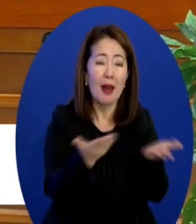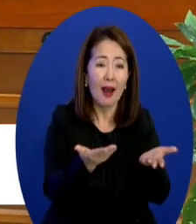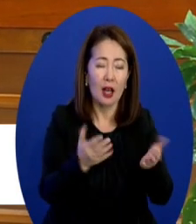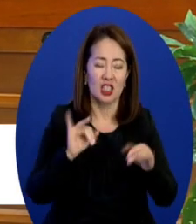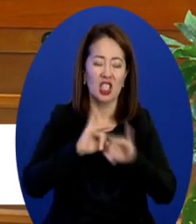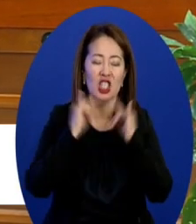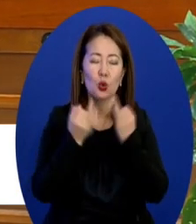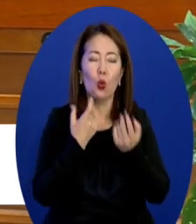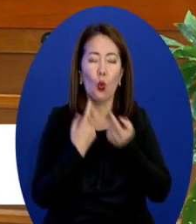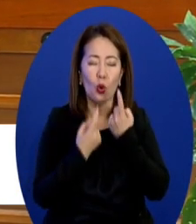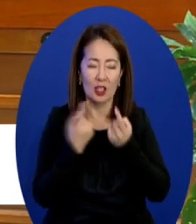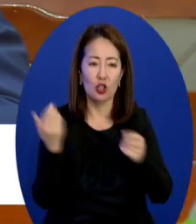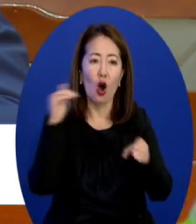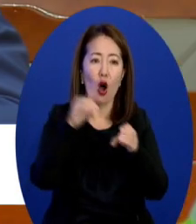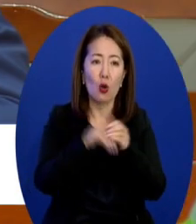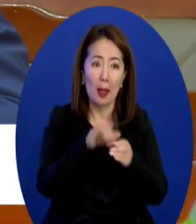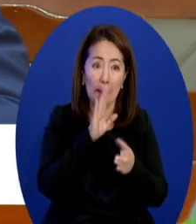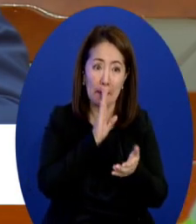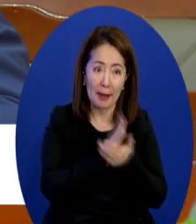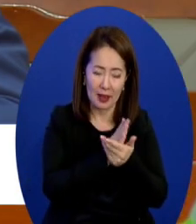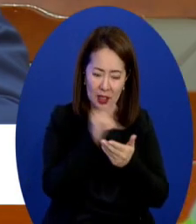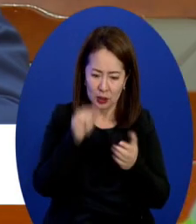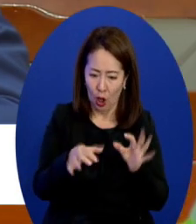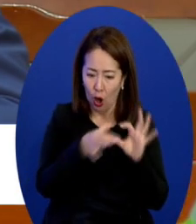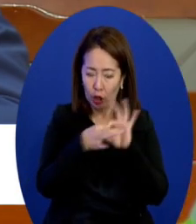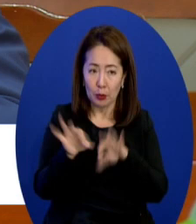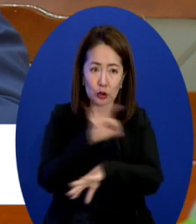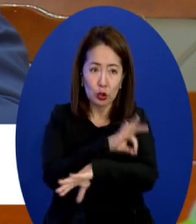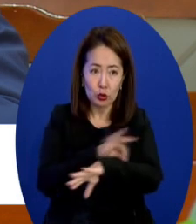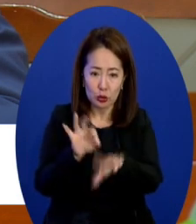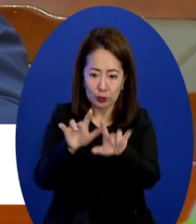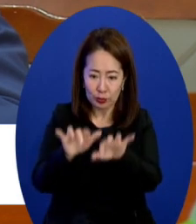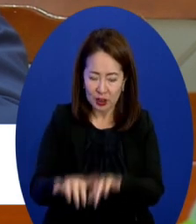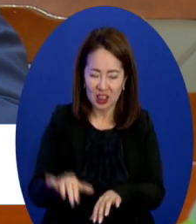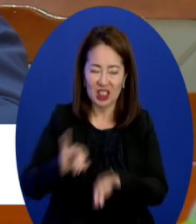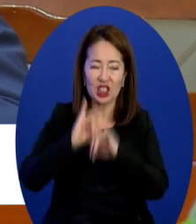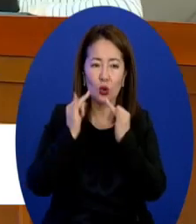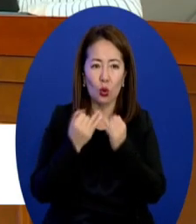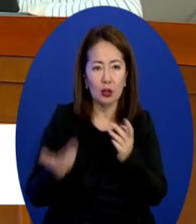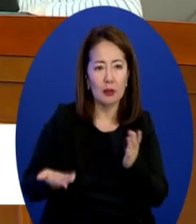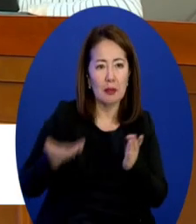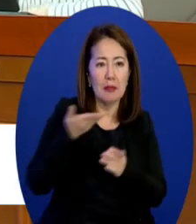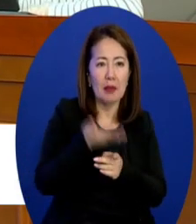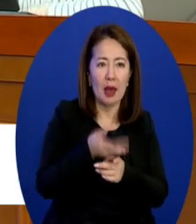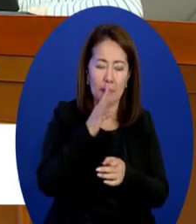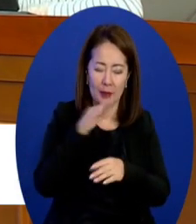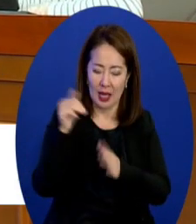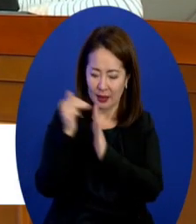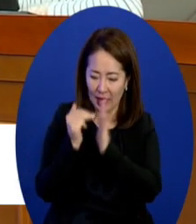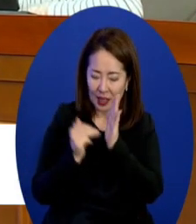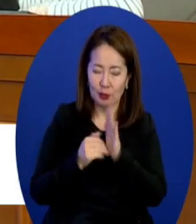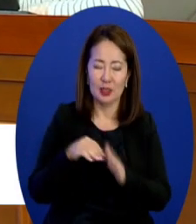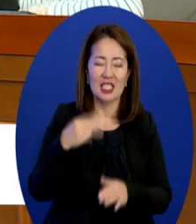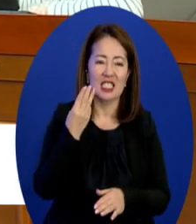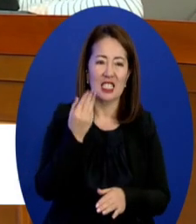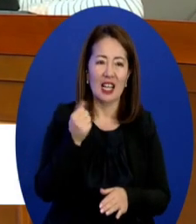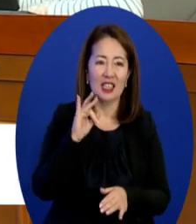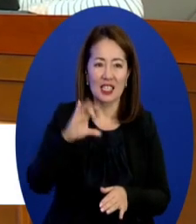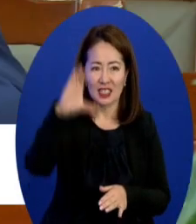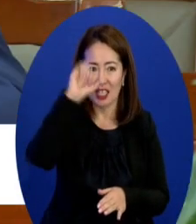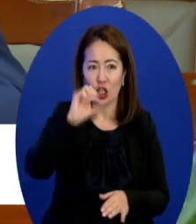ба Олгогдох тогтоолын төслийг боловсруулсан улсын хурлд өргөн мэдүүлнэ гэсэн тайлбарыг шадар сайд Содбаатар өгч